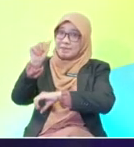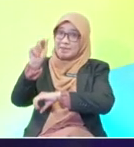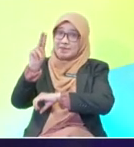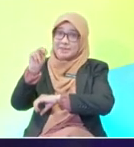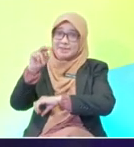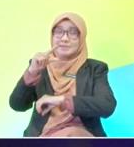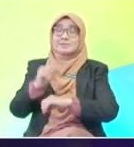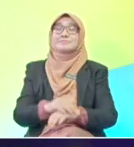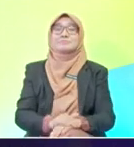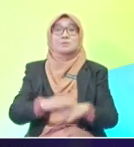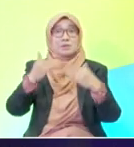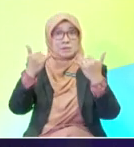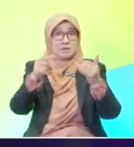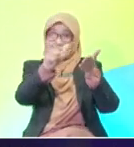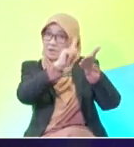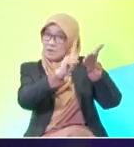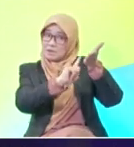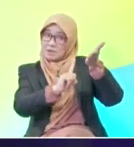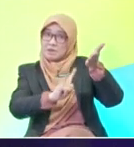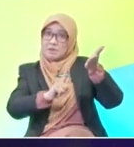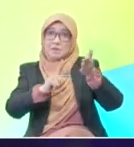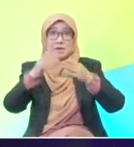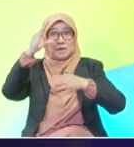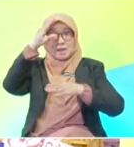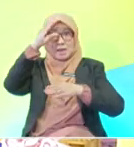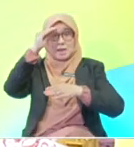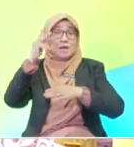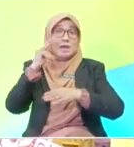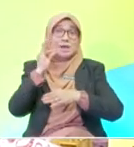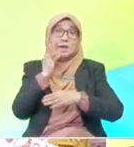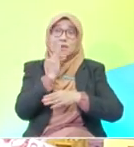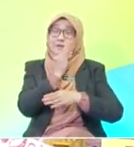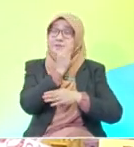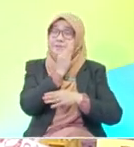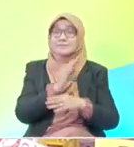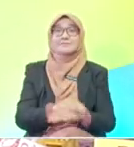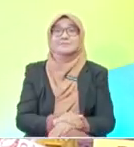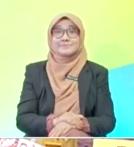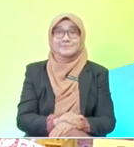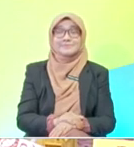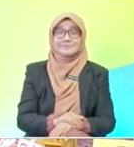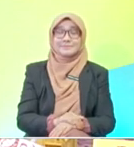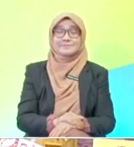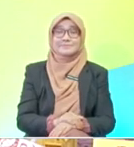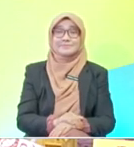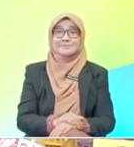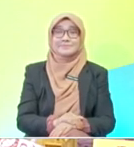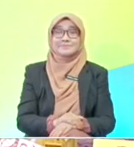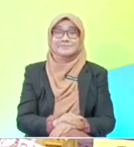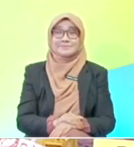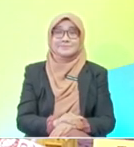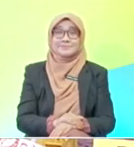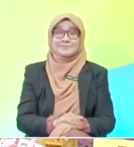angkatkan lakaran Abang Fizi. Okey, untuk pengetahuan murid di rumah, tadi Abang Fizi telah melakukan lakaran parang hilang. Jadi Abang Fizi